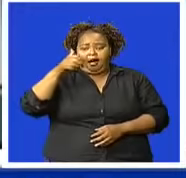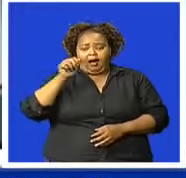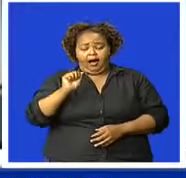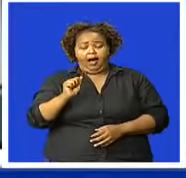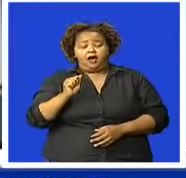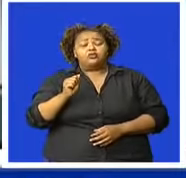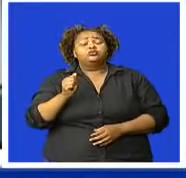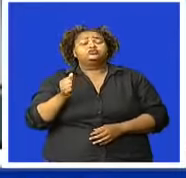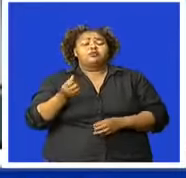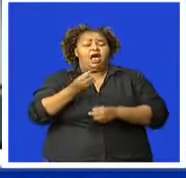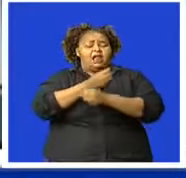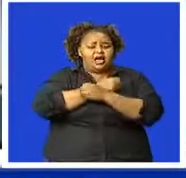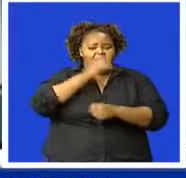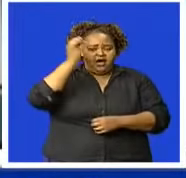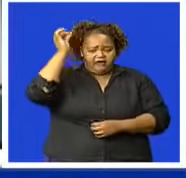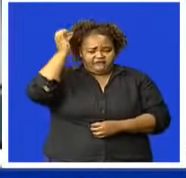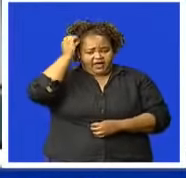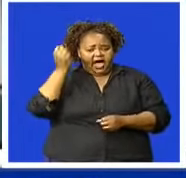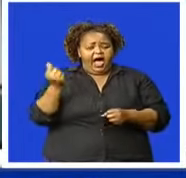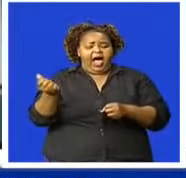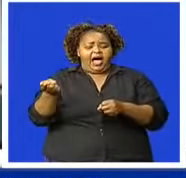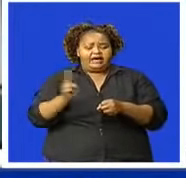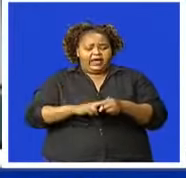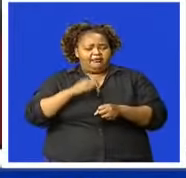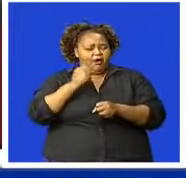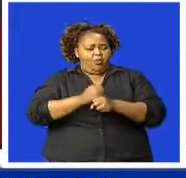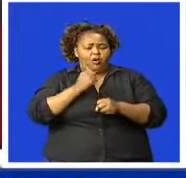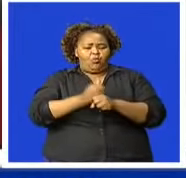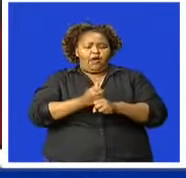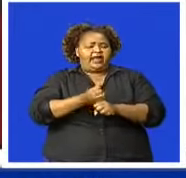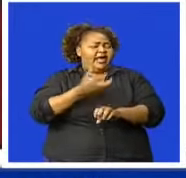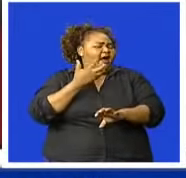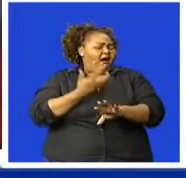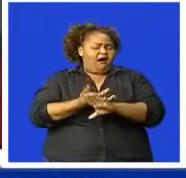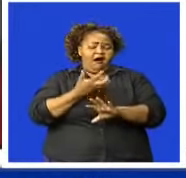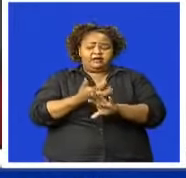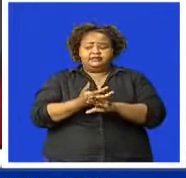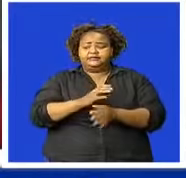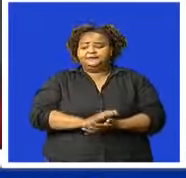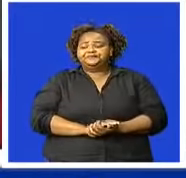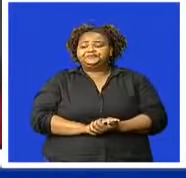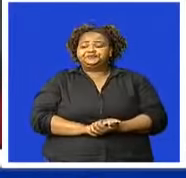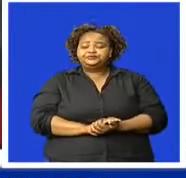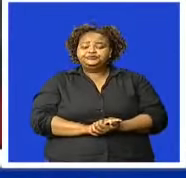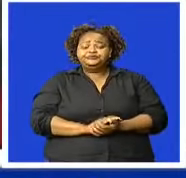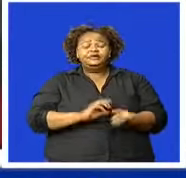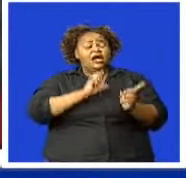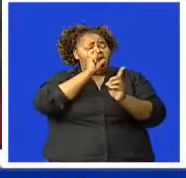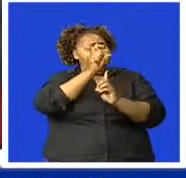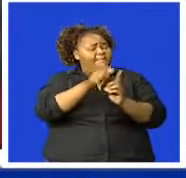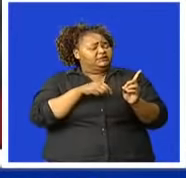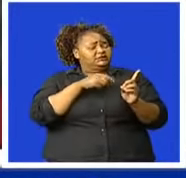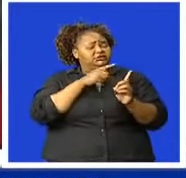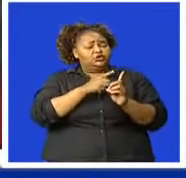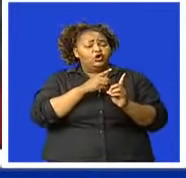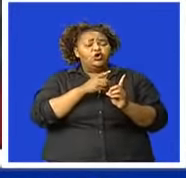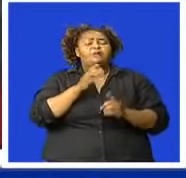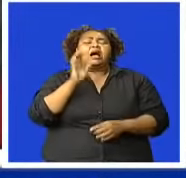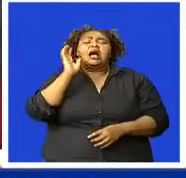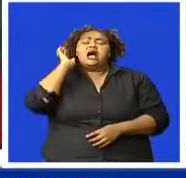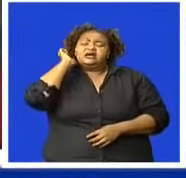awathanda emakhosi nalo lonke live. Ngumuntu lobeka good listener mangathi phecelethe ngesiNgisi.